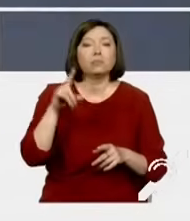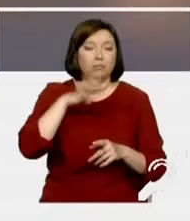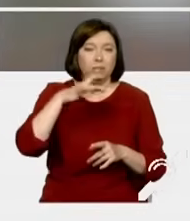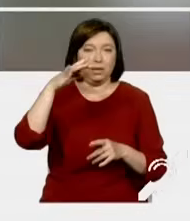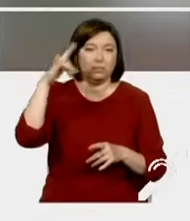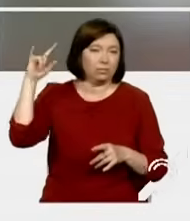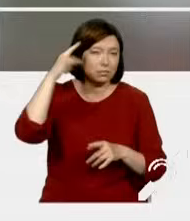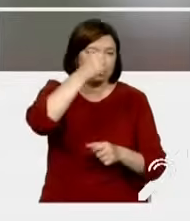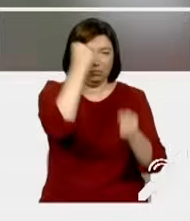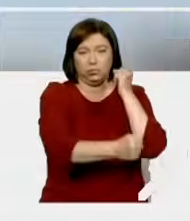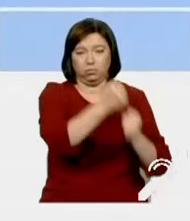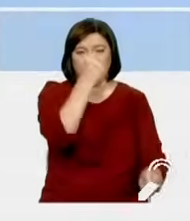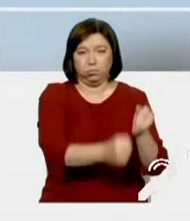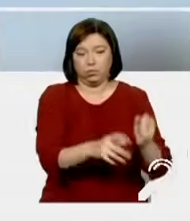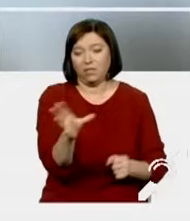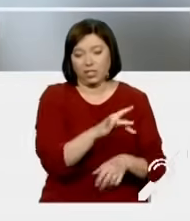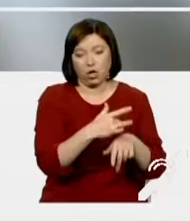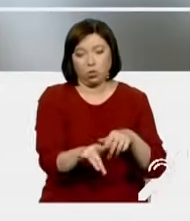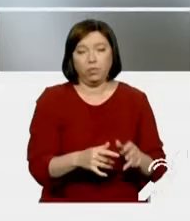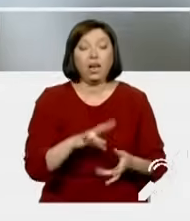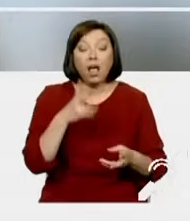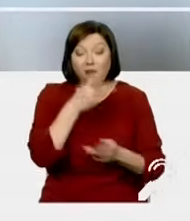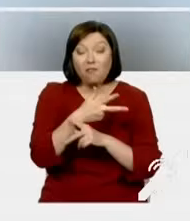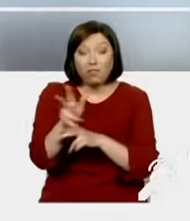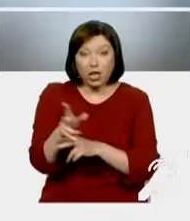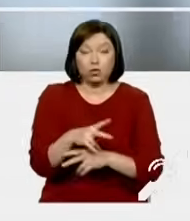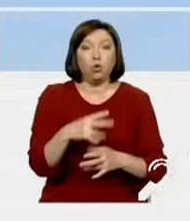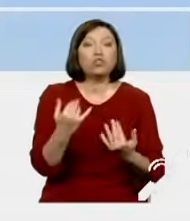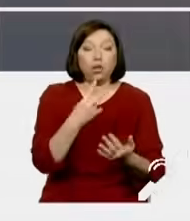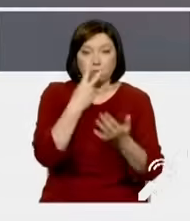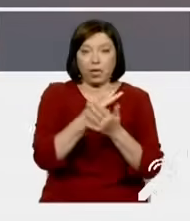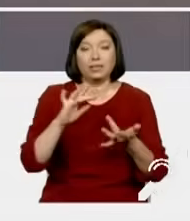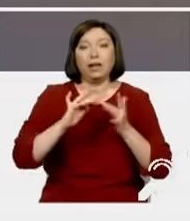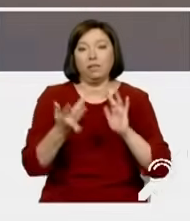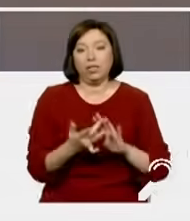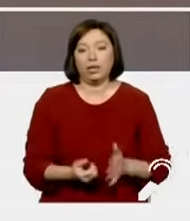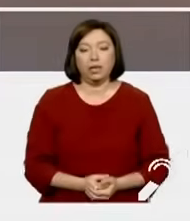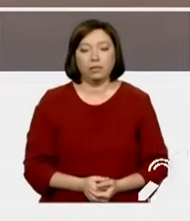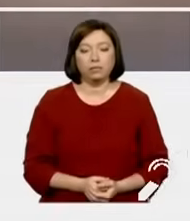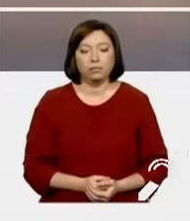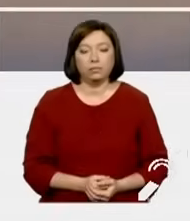lovituri aeriene ale forțelor ucrainene. Imagini cu urmările acestor atacuri au apărut azi pe rețelele sociale.